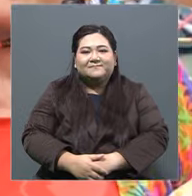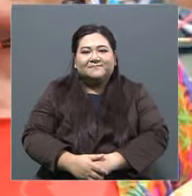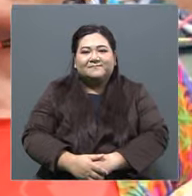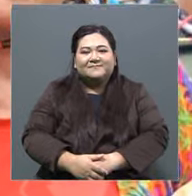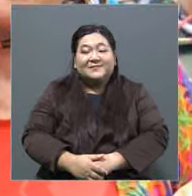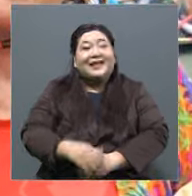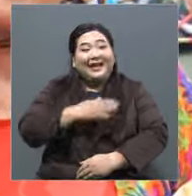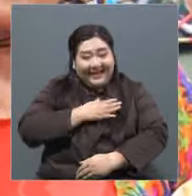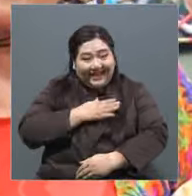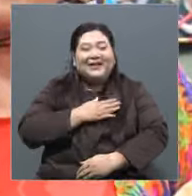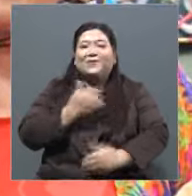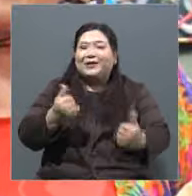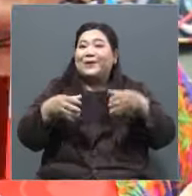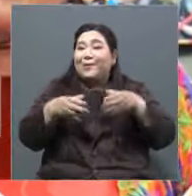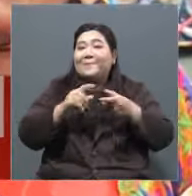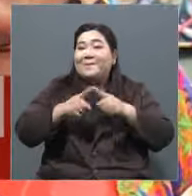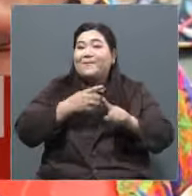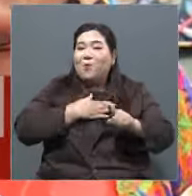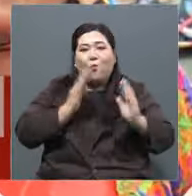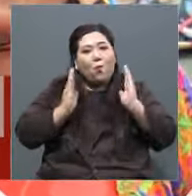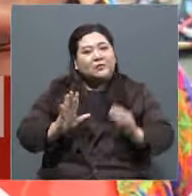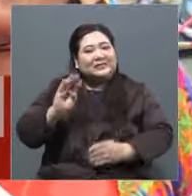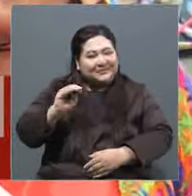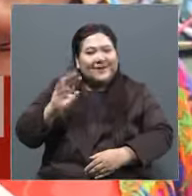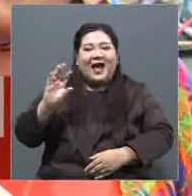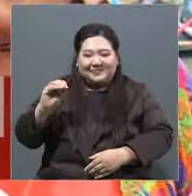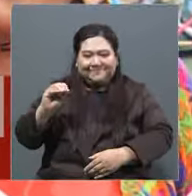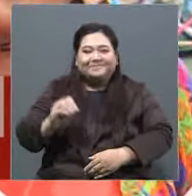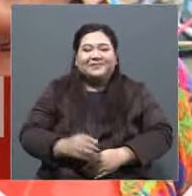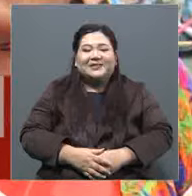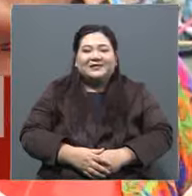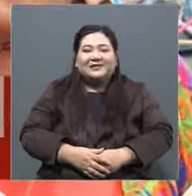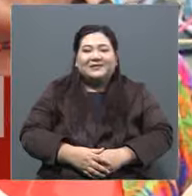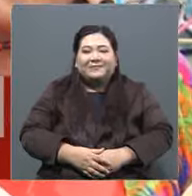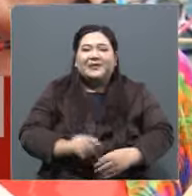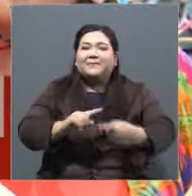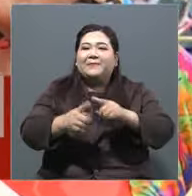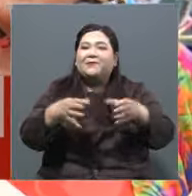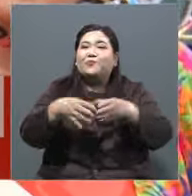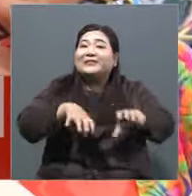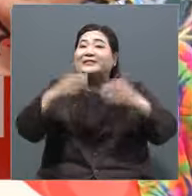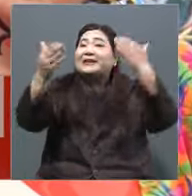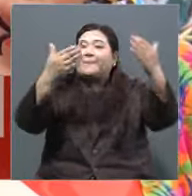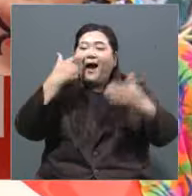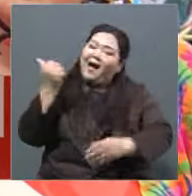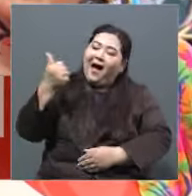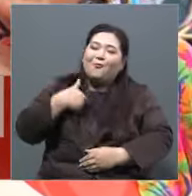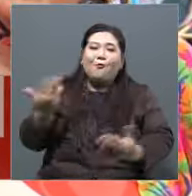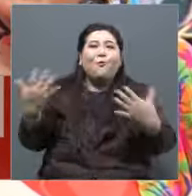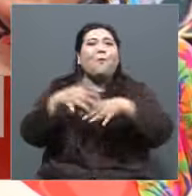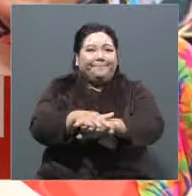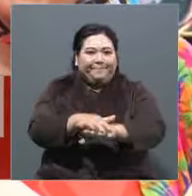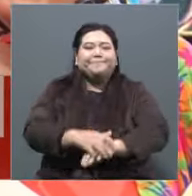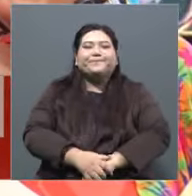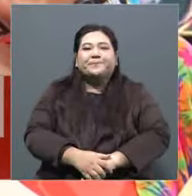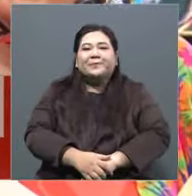ผมก็มาวันนี้มากันเยอะเลยนะครับประมาณสัก 450คนนะครับพอดีมีคนเจัดทริปก็เลยมาร่วมเค้าก็เอ่อ